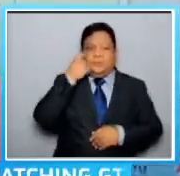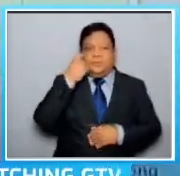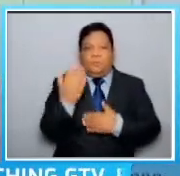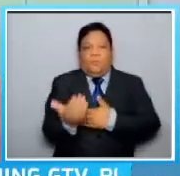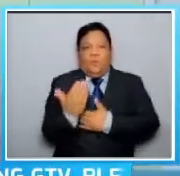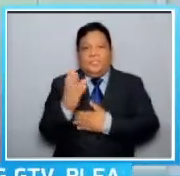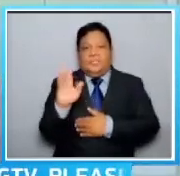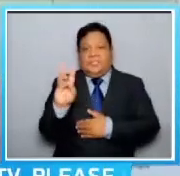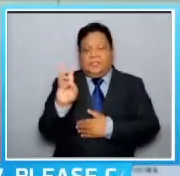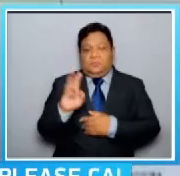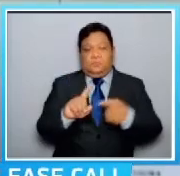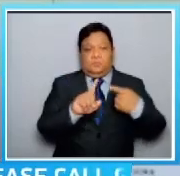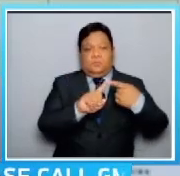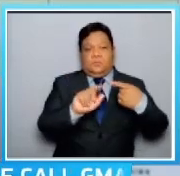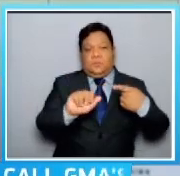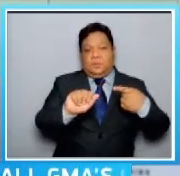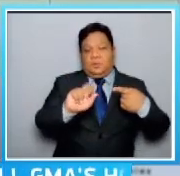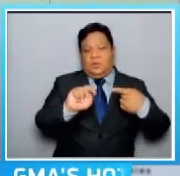nasa